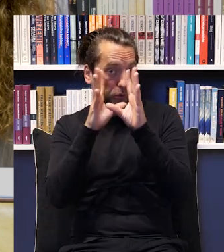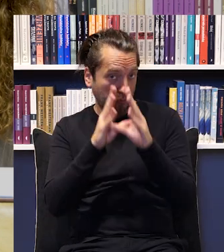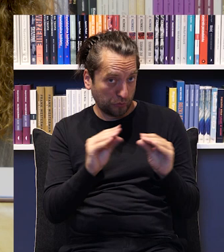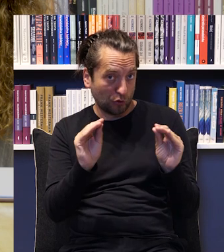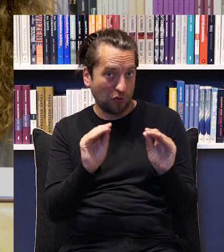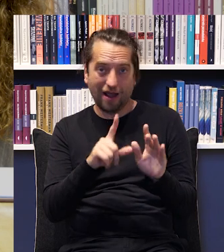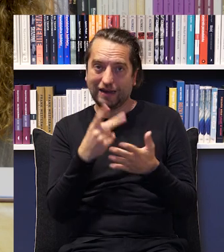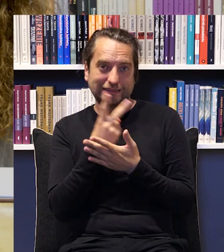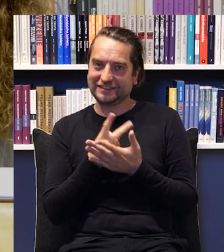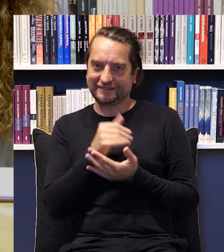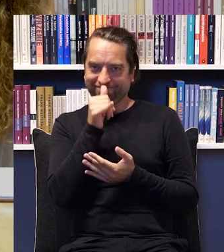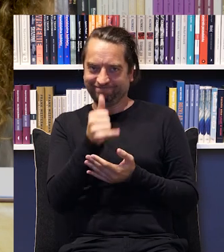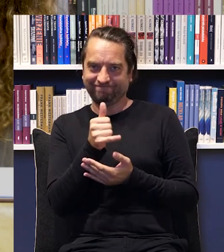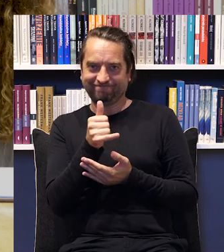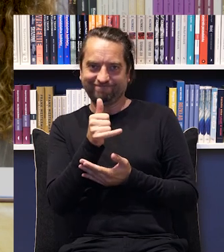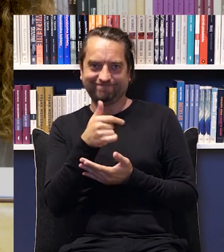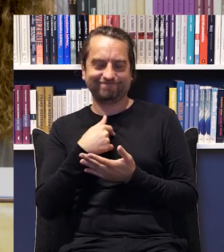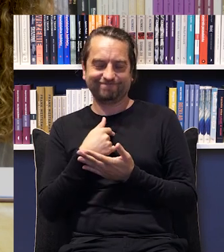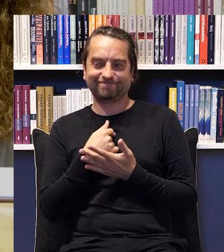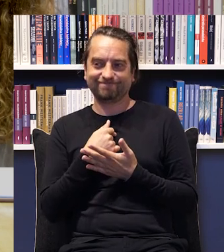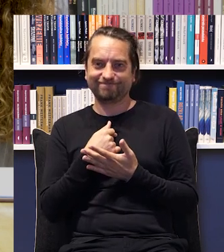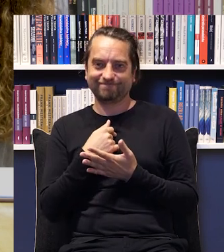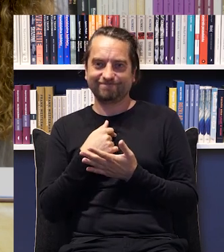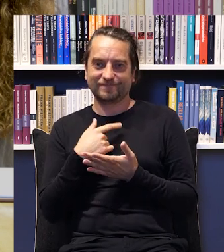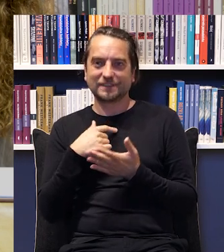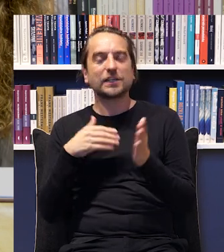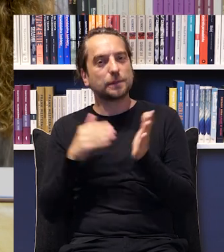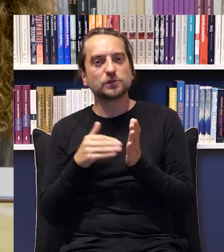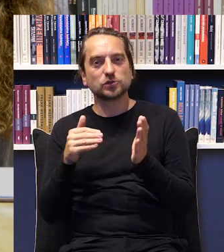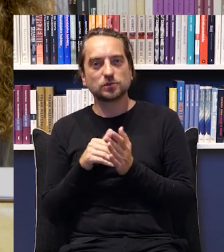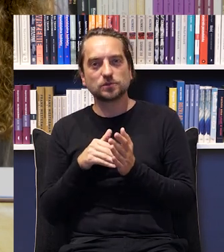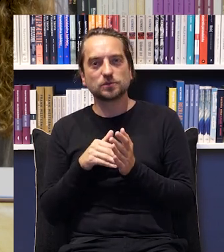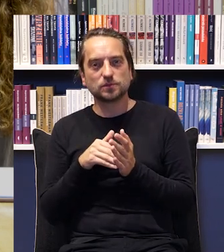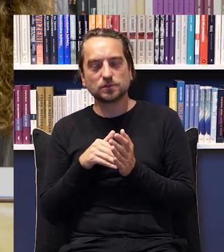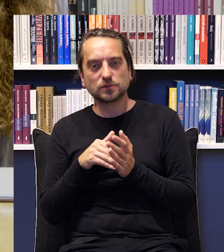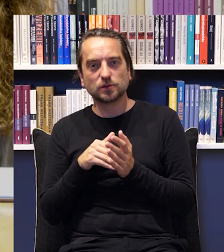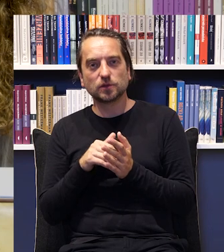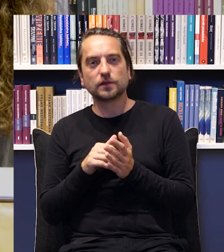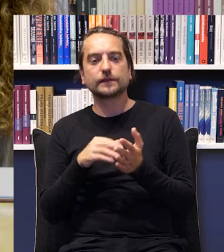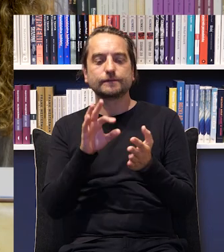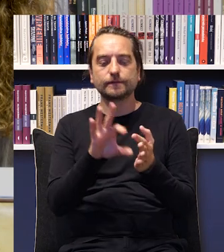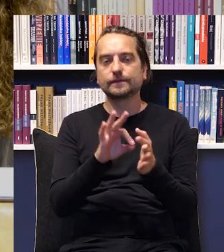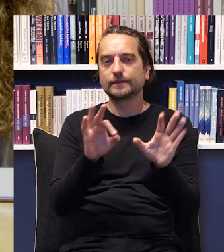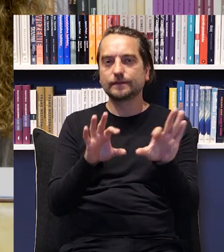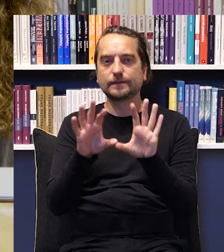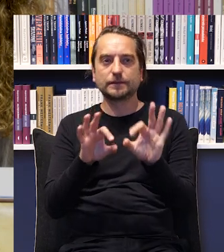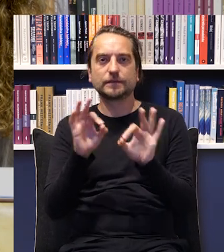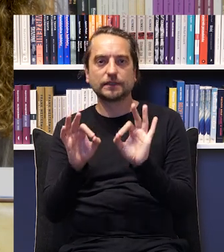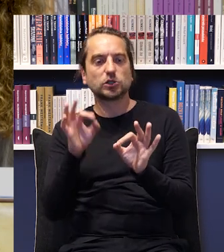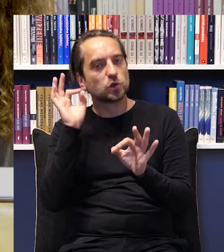ale nie mogę czytać, bo ja bardzo potrzebuję móc sobie wyciągnąć jakiś